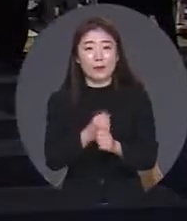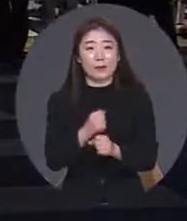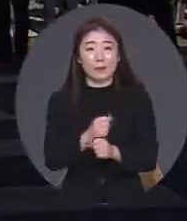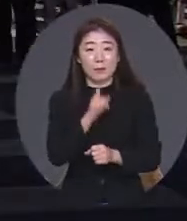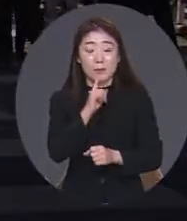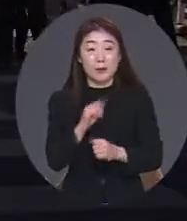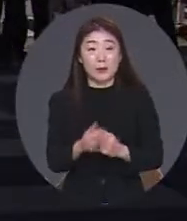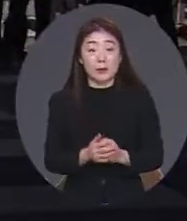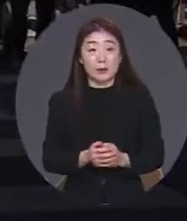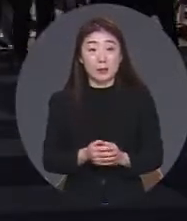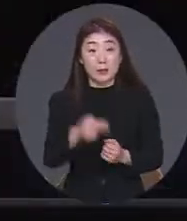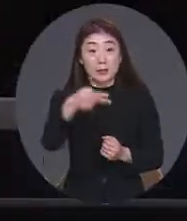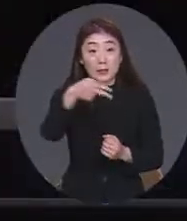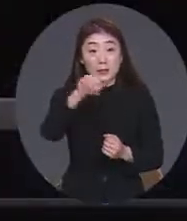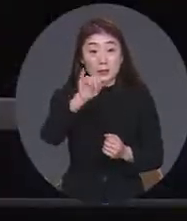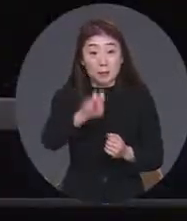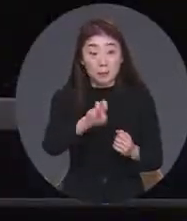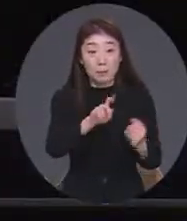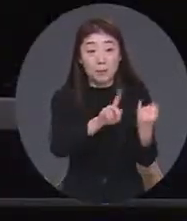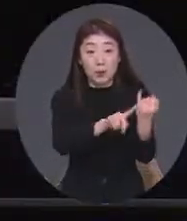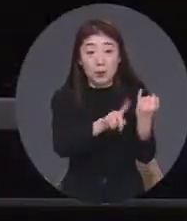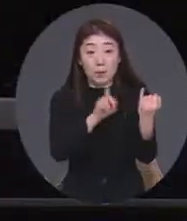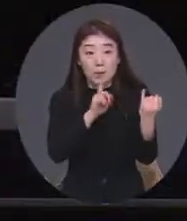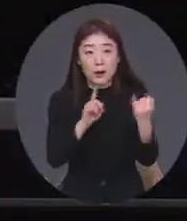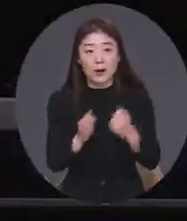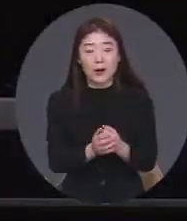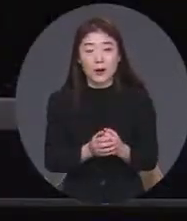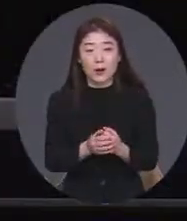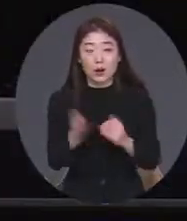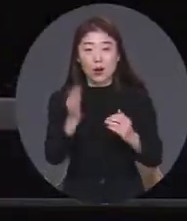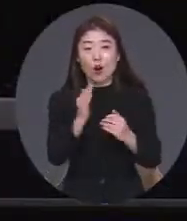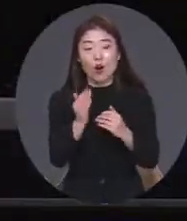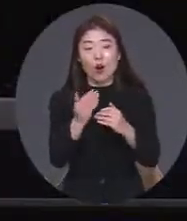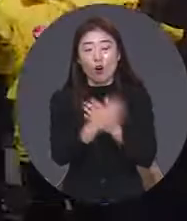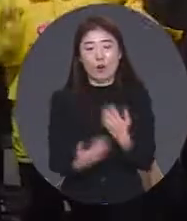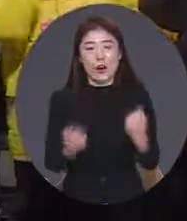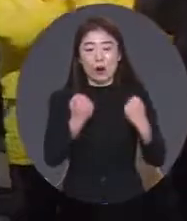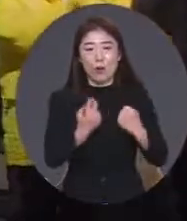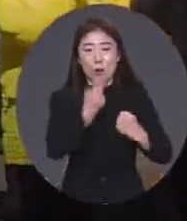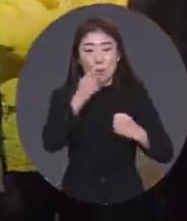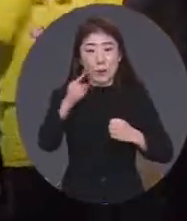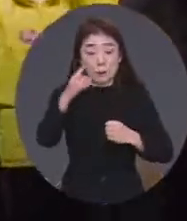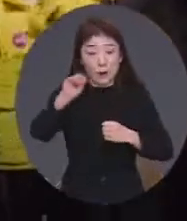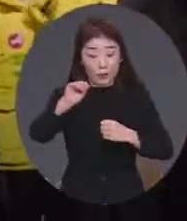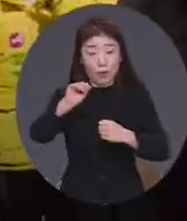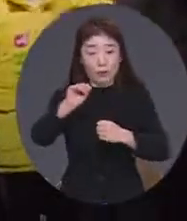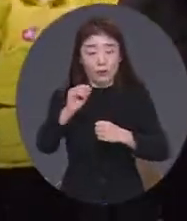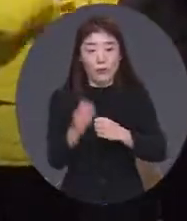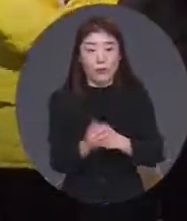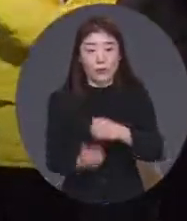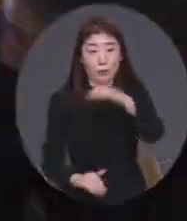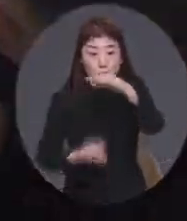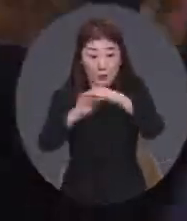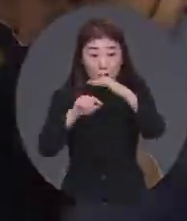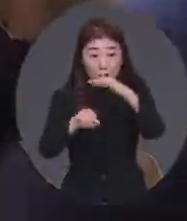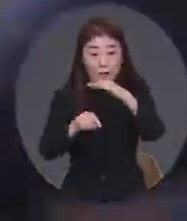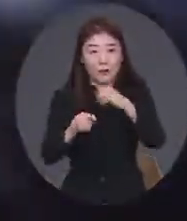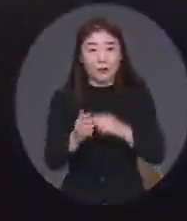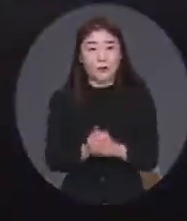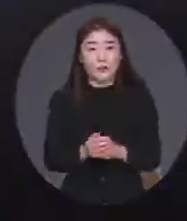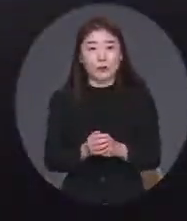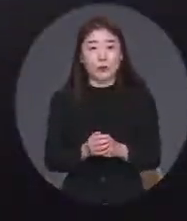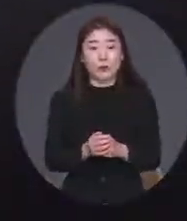심상정 후보는 건강보험 100만 원 상한제와 전국민 주치의제, 원스톱 산재보험 등의 심상정